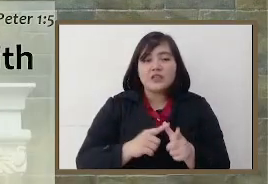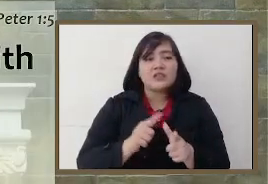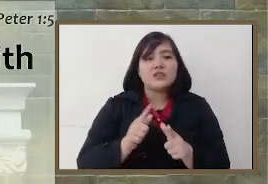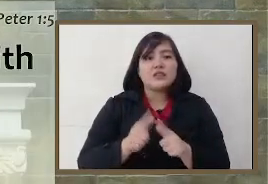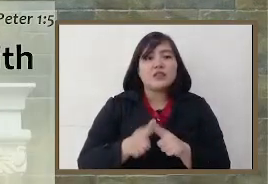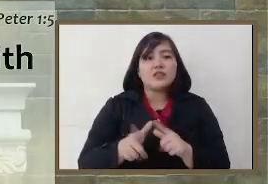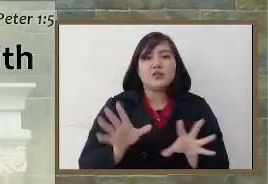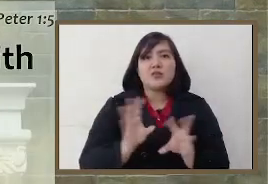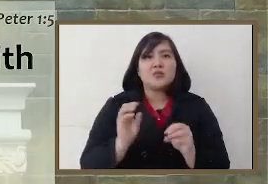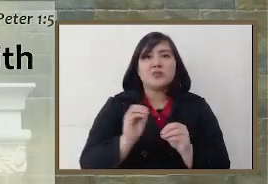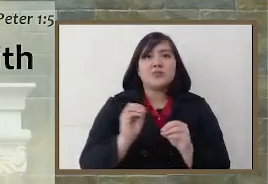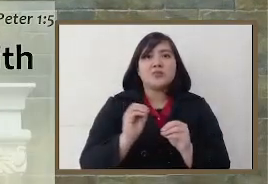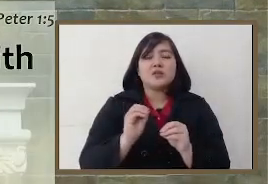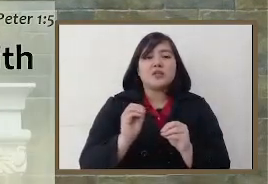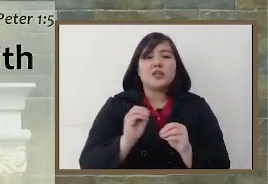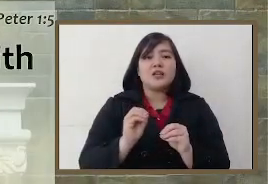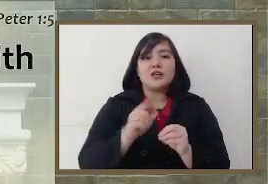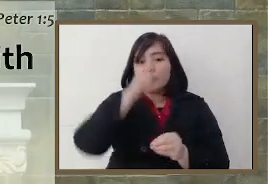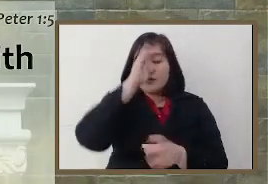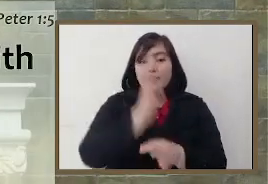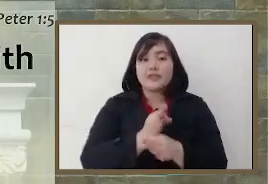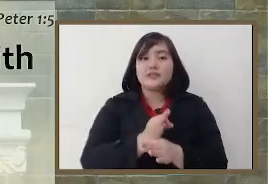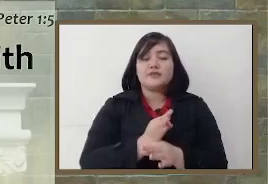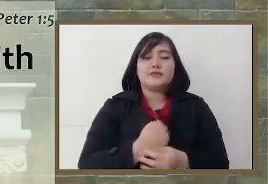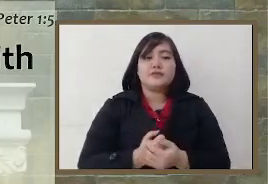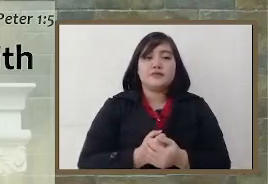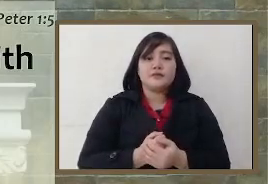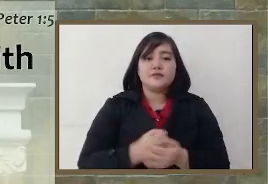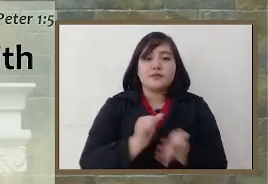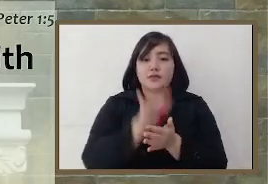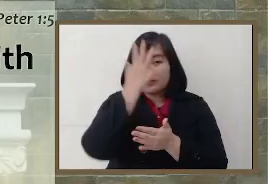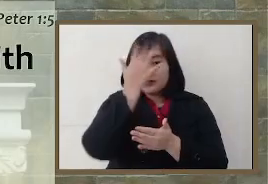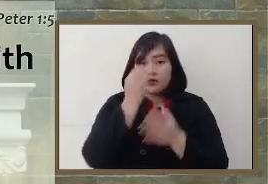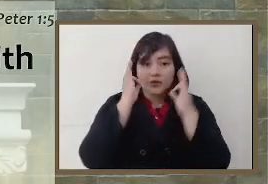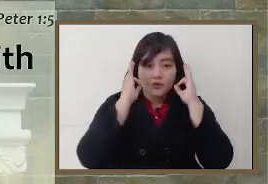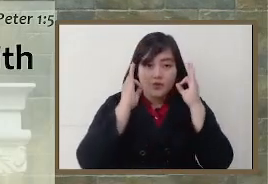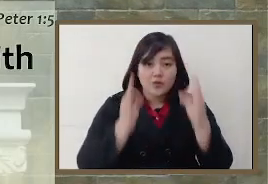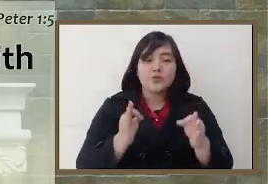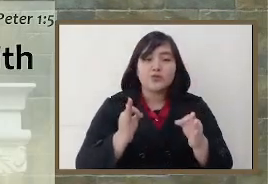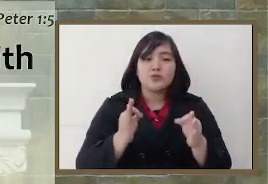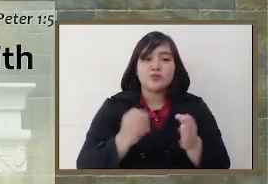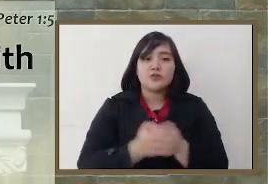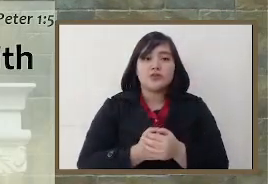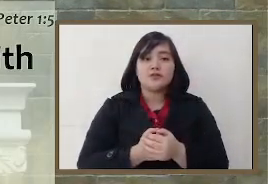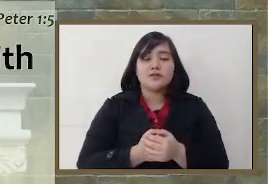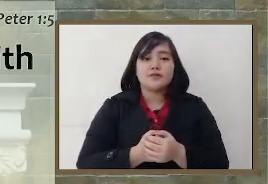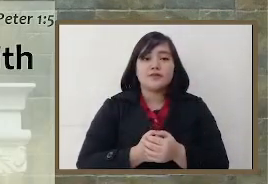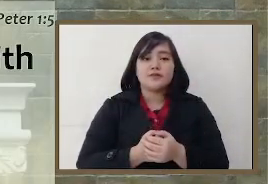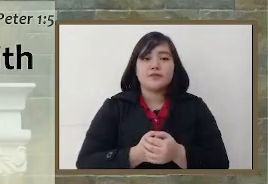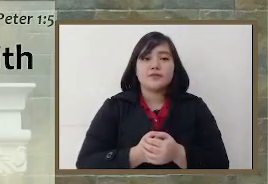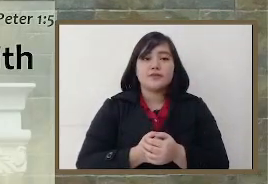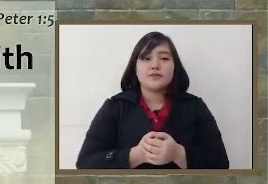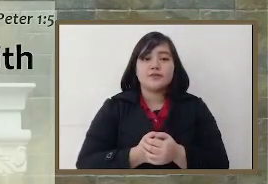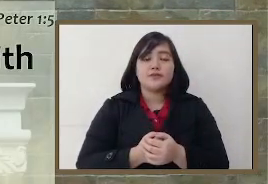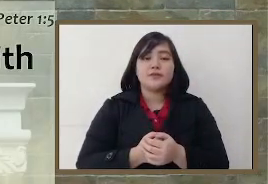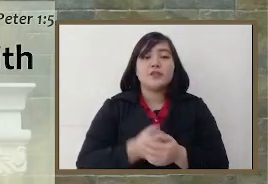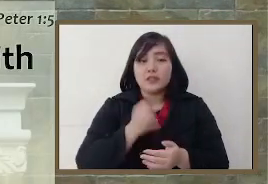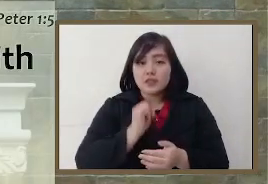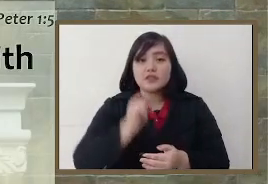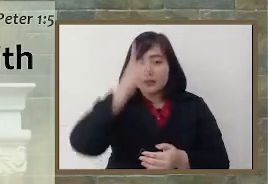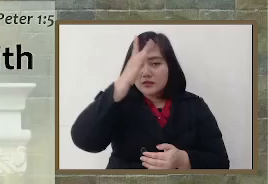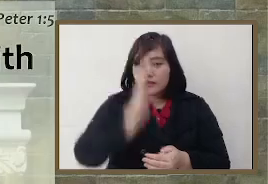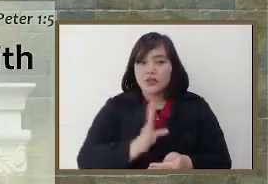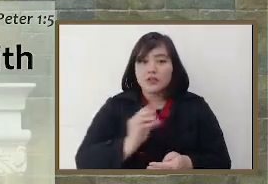yan, kasi sabi ko nga po sa inyo kanina, ang focus niyan, ang subject niyan ay walang iba kundi ang Diyos at ang